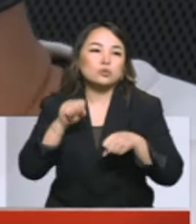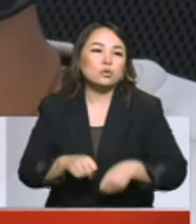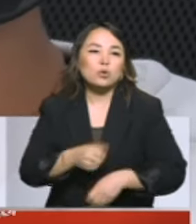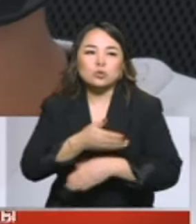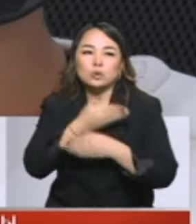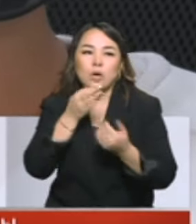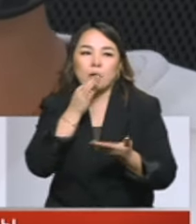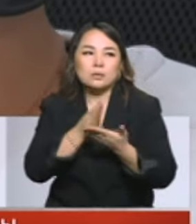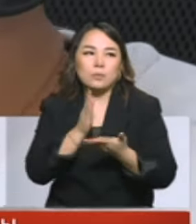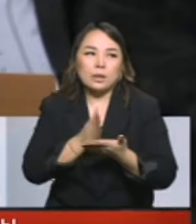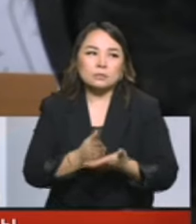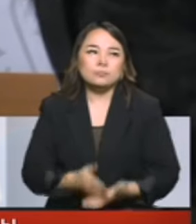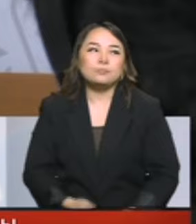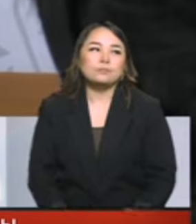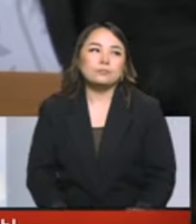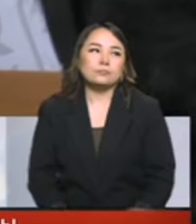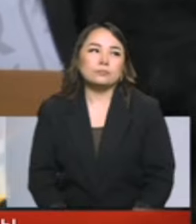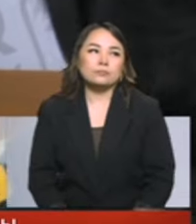құқығымыз жоқ дейді.